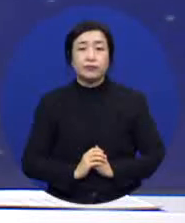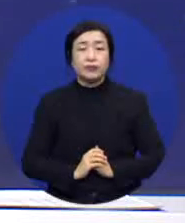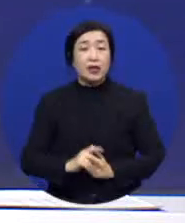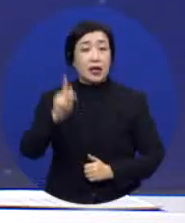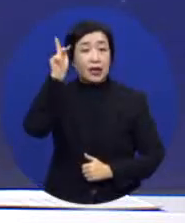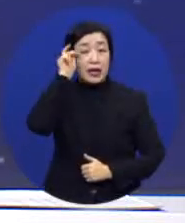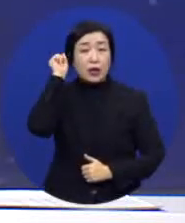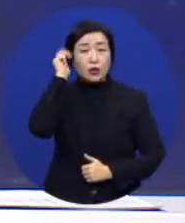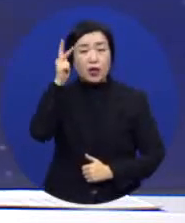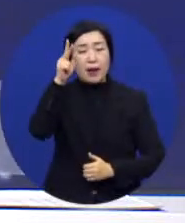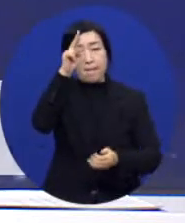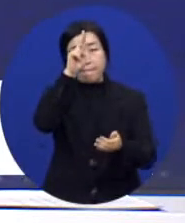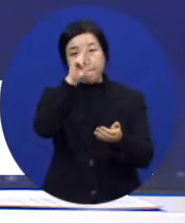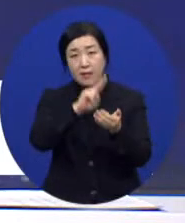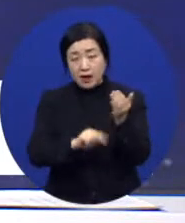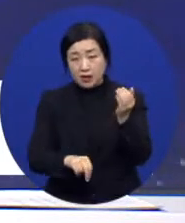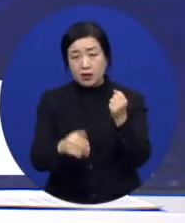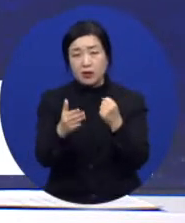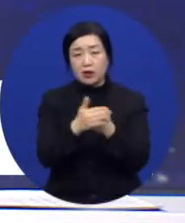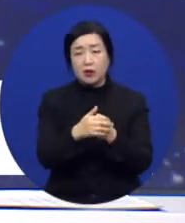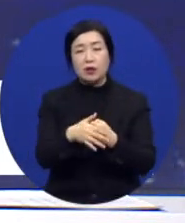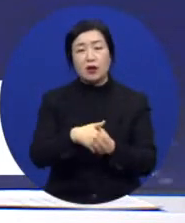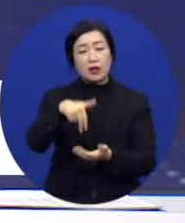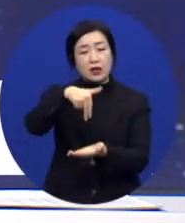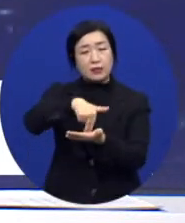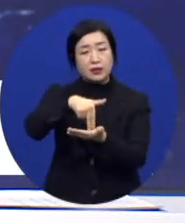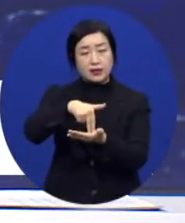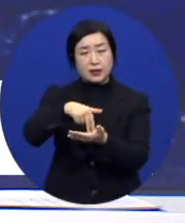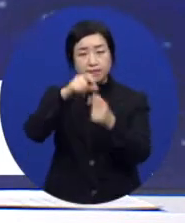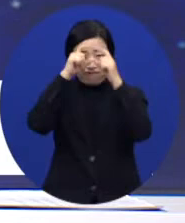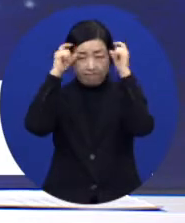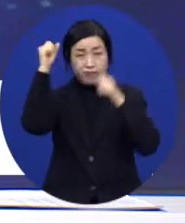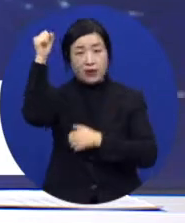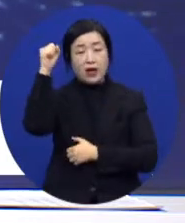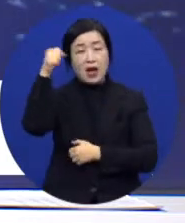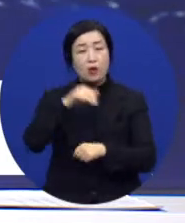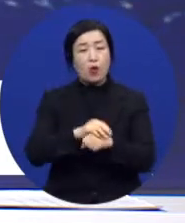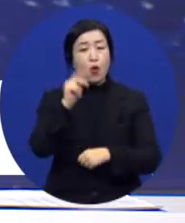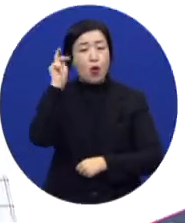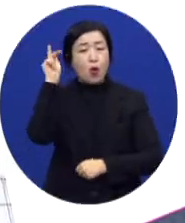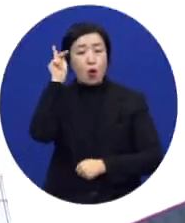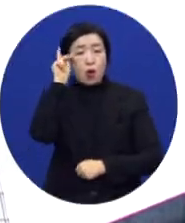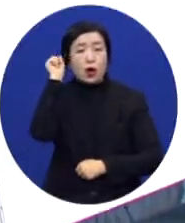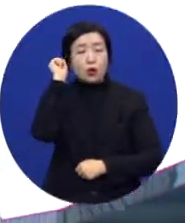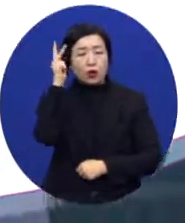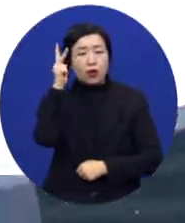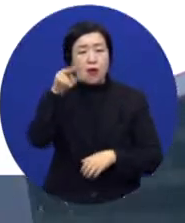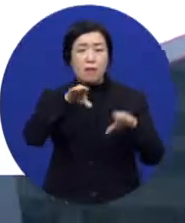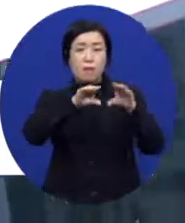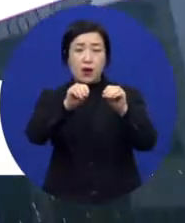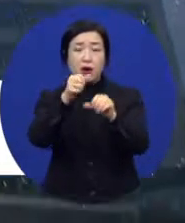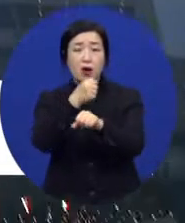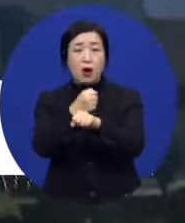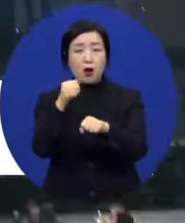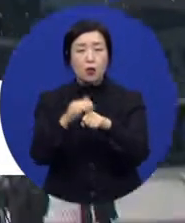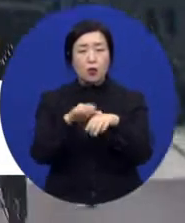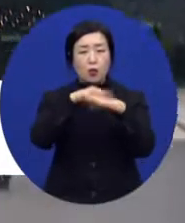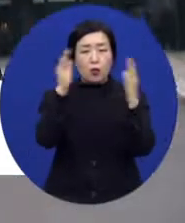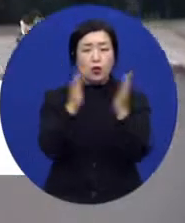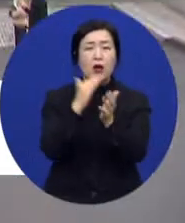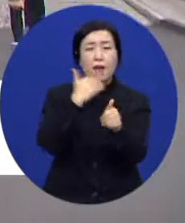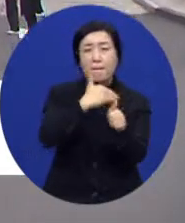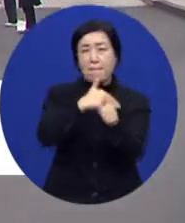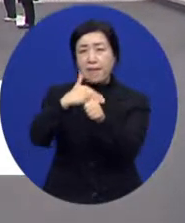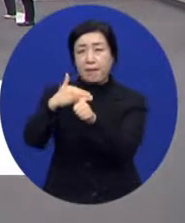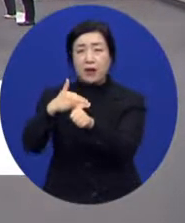제주 카로텔 매각 중단을 위한 도민연대는 카로텔 앞에서 집회를 갖고 호텔 매각을 중단하고 대량 해고